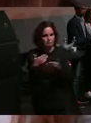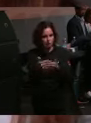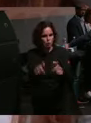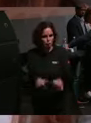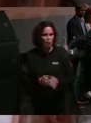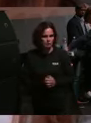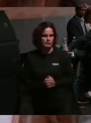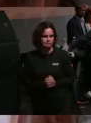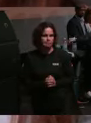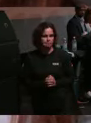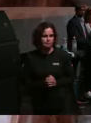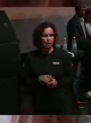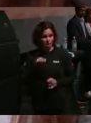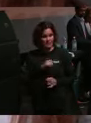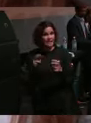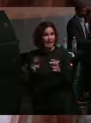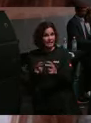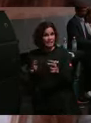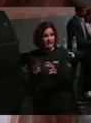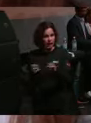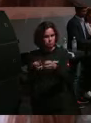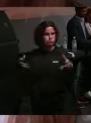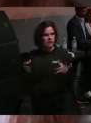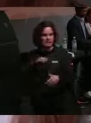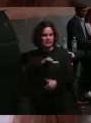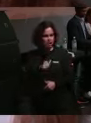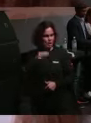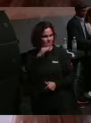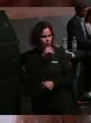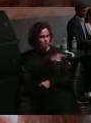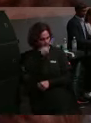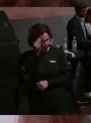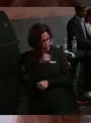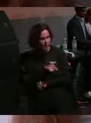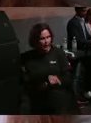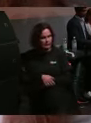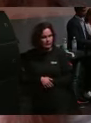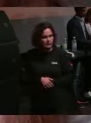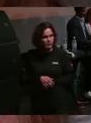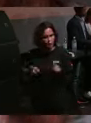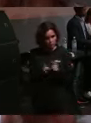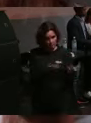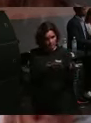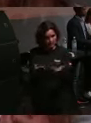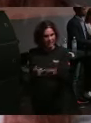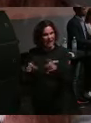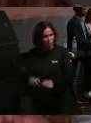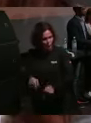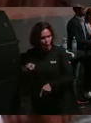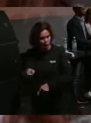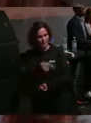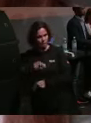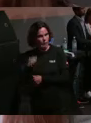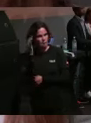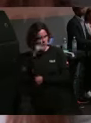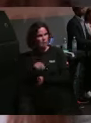Og det å skal elektrifisere, det jo klart folk blir bekymret, og I hvert fall sånn den presentert også, og jeg tror mange